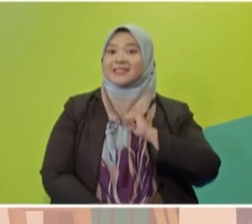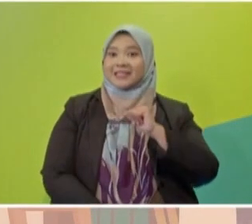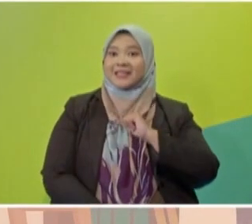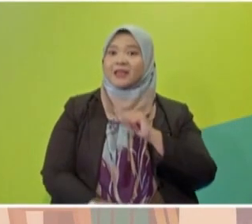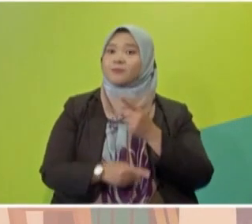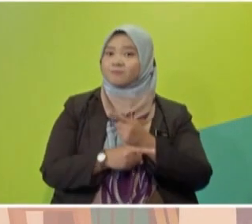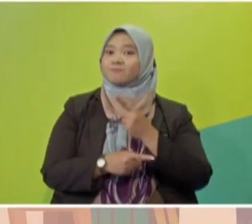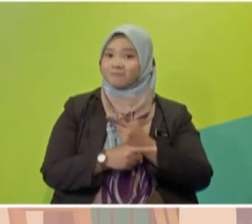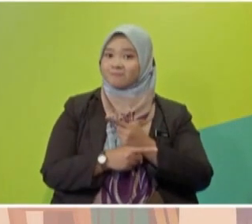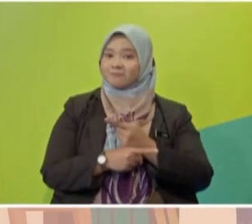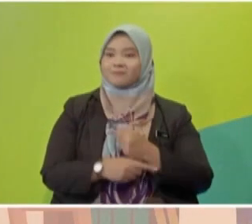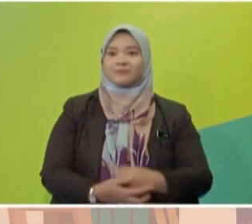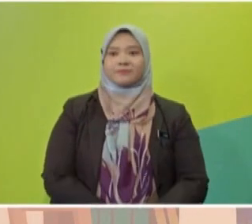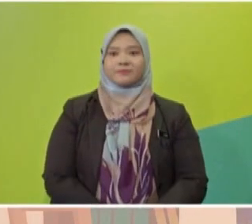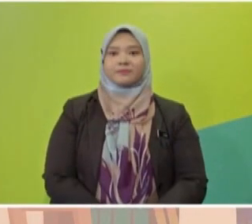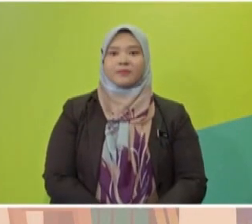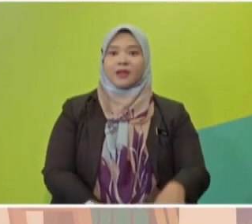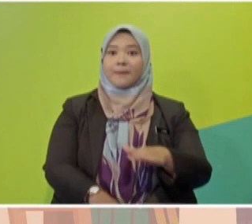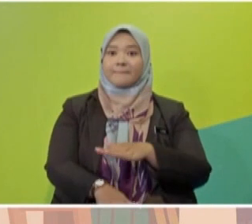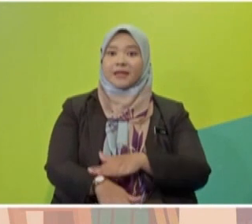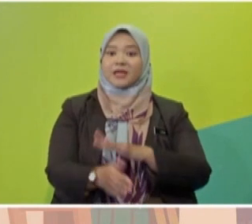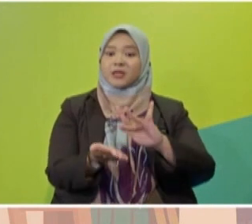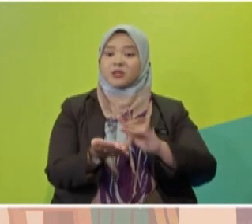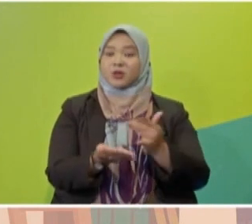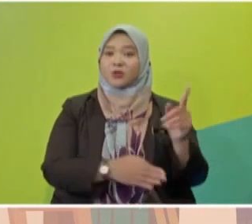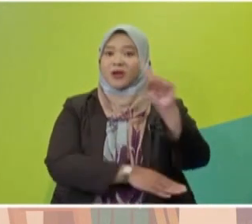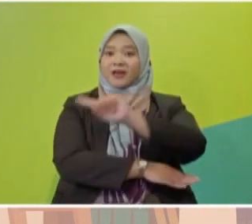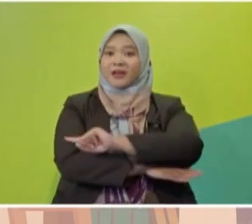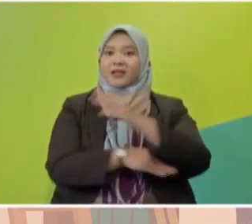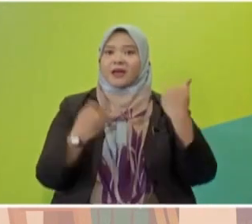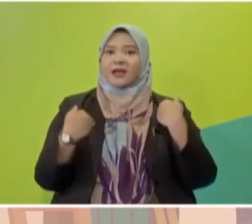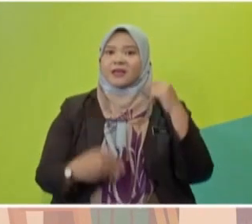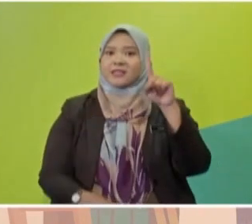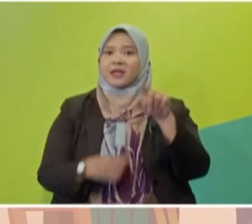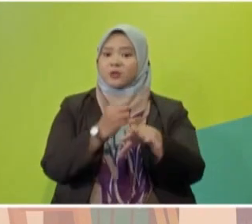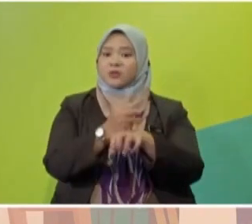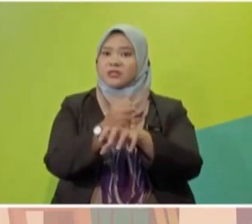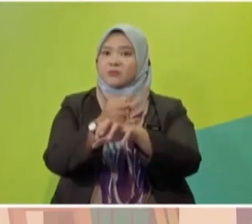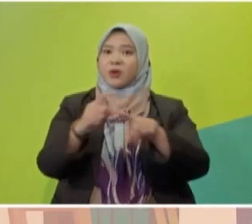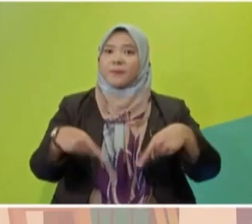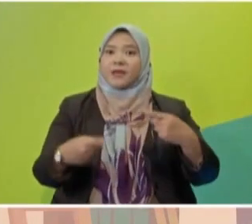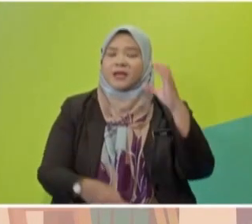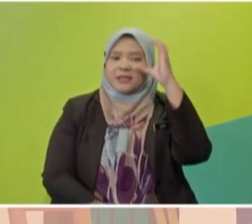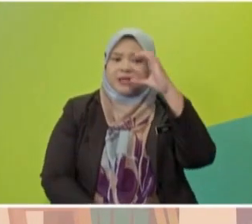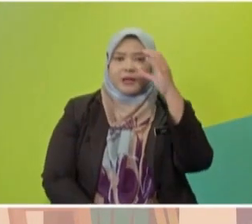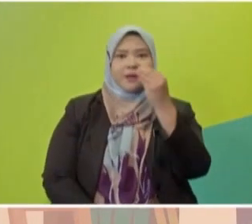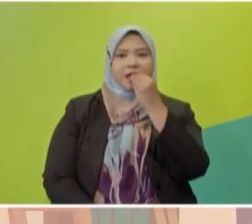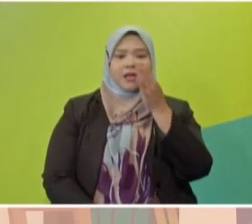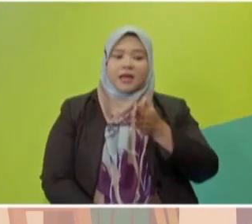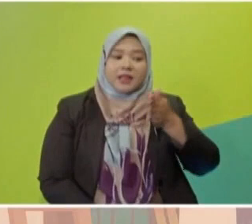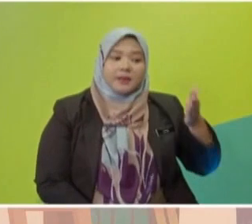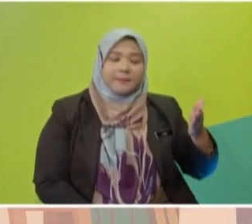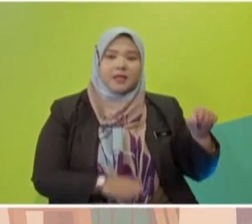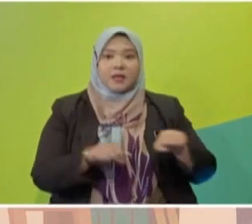Pada suatu hari, seekor semut keluar mencari makanan di pinggir sungai. Semut